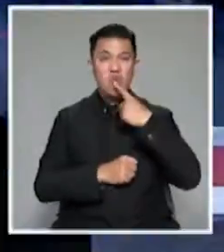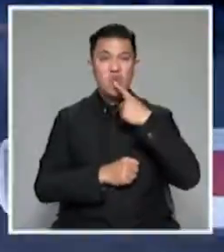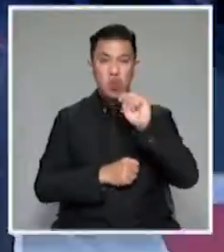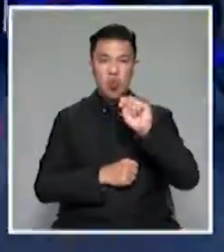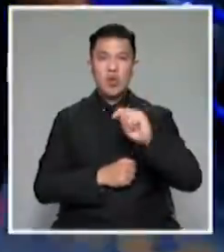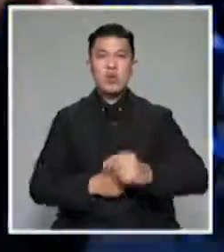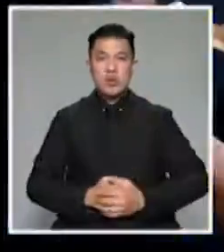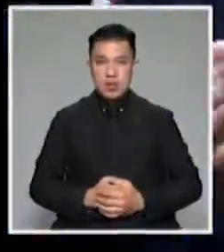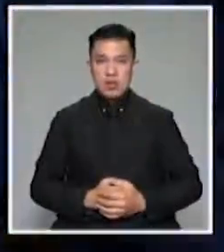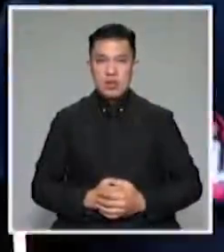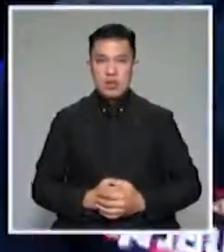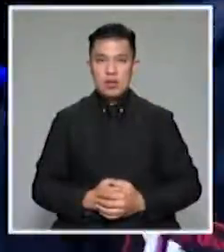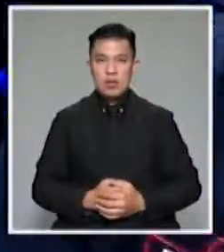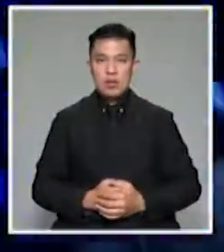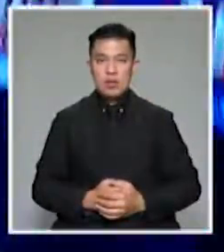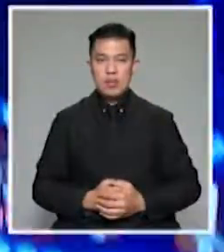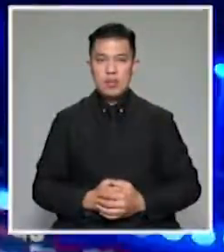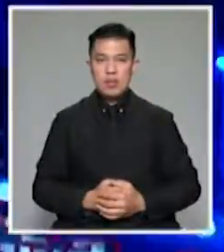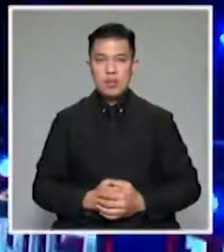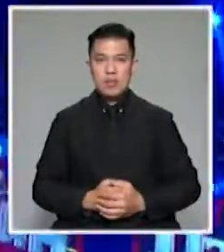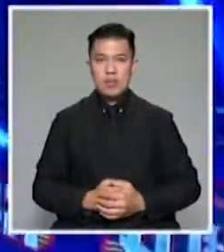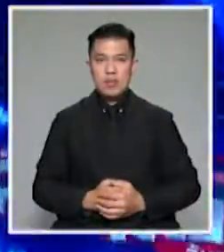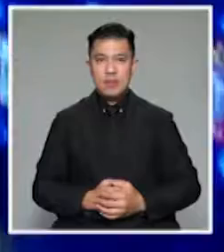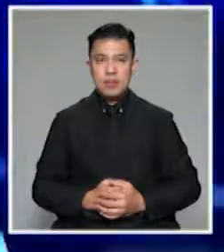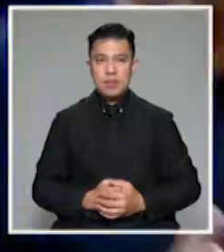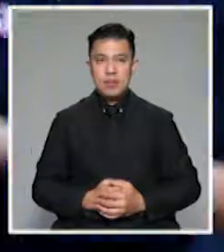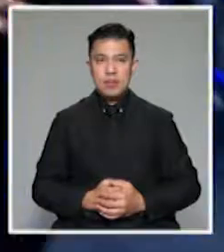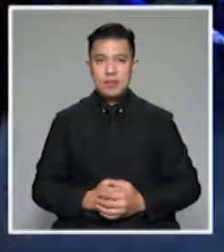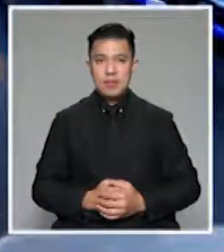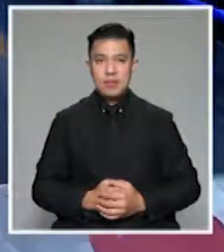ฟเวทที่ว่างอยู่ไปครองได้อย่างงดงามเลยทีเดียวค่ะ